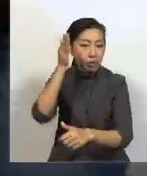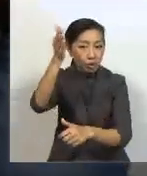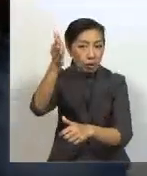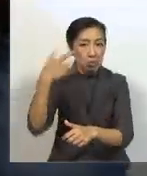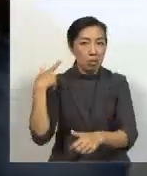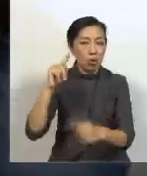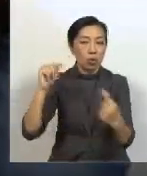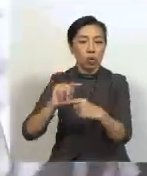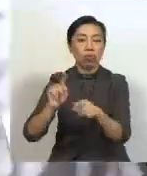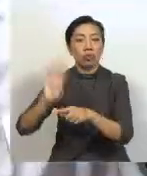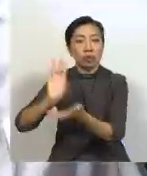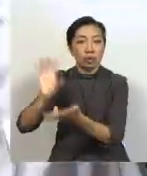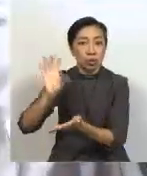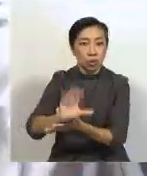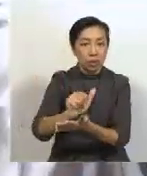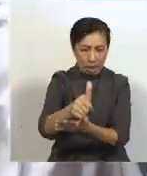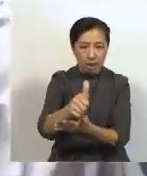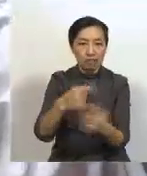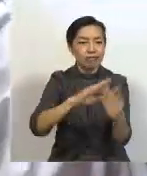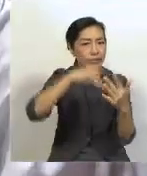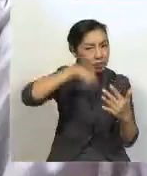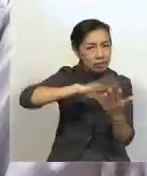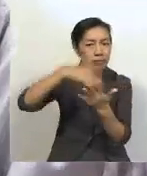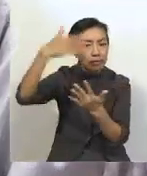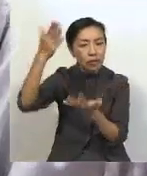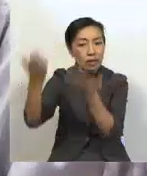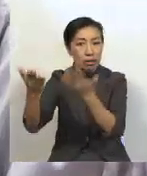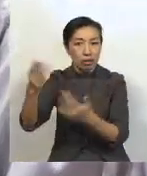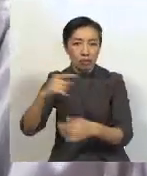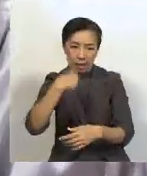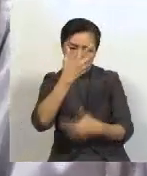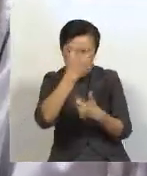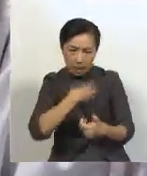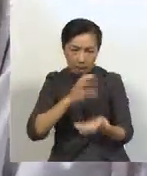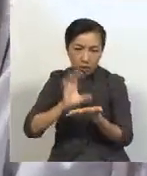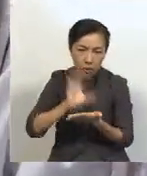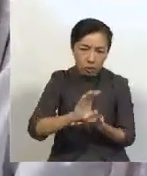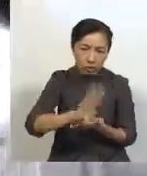ลงทุนทั้งจากผู้ประกอบการในประเทศเองแล้วก็มีผลต่อการตัดสินใจลงทุนจากต่